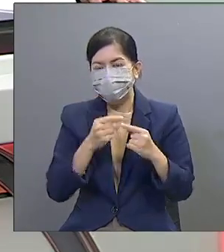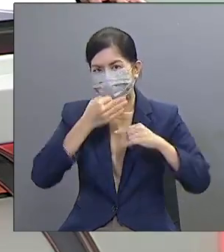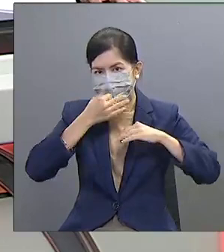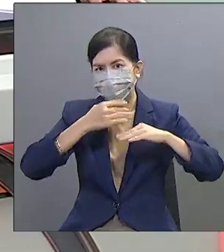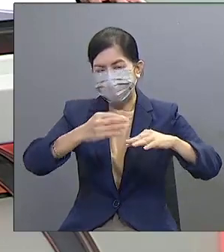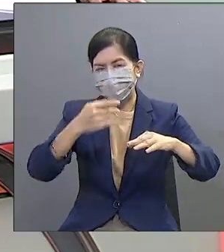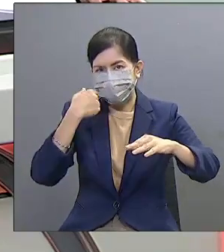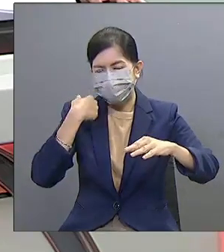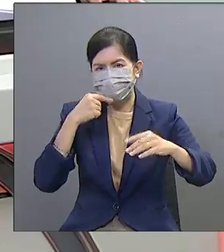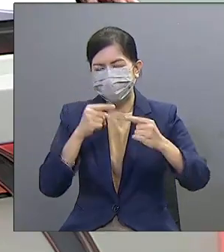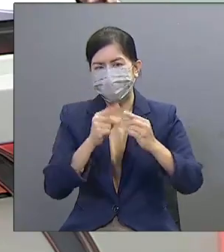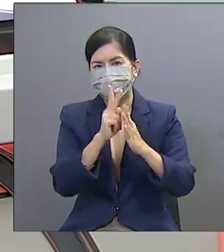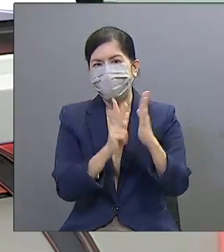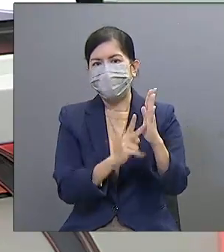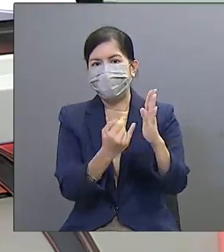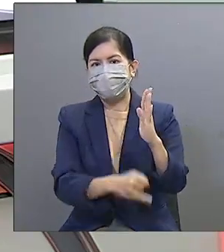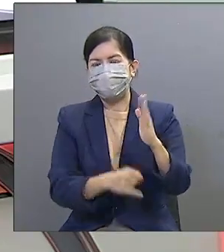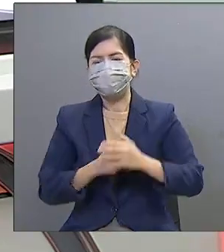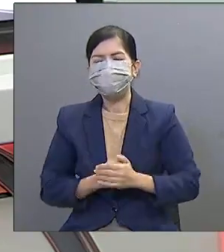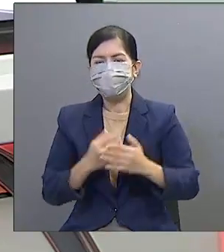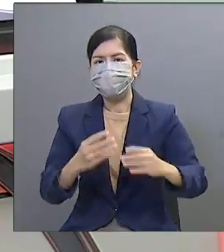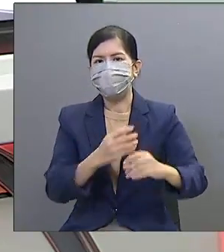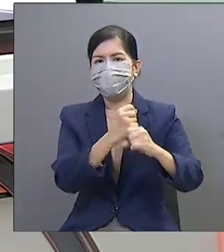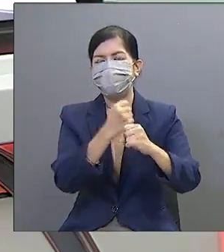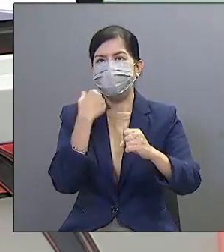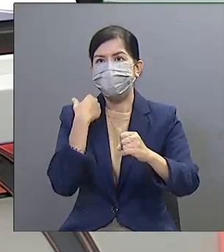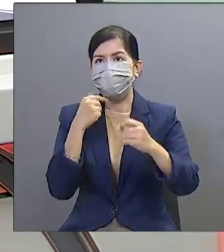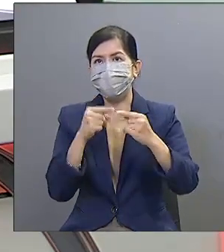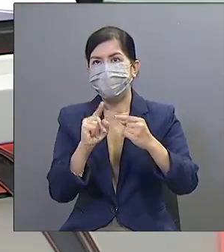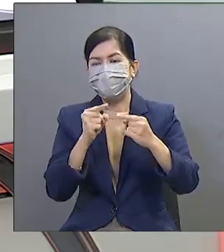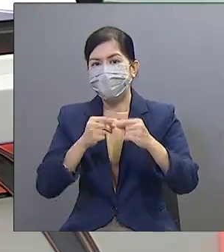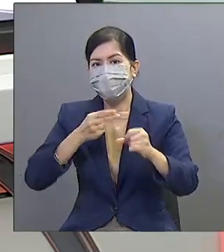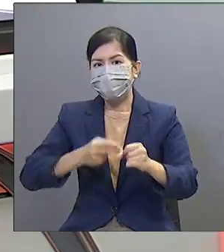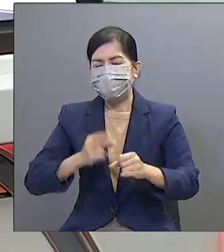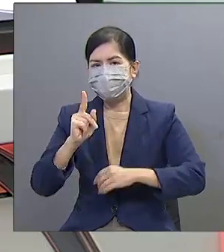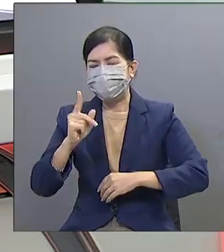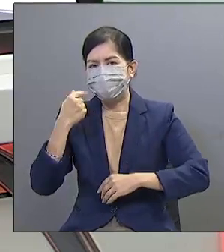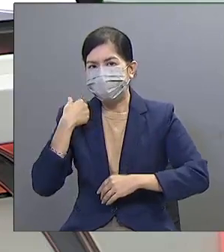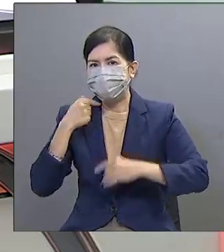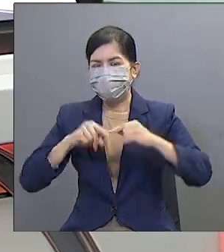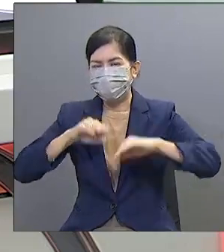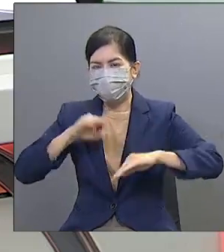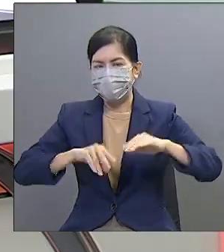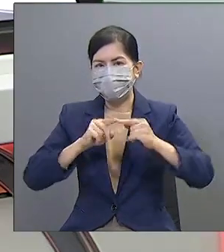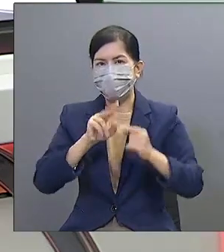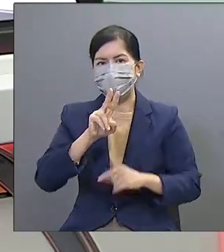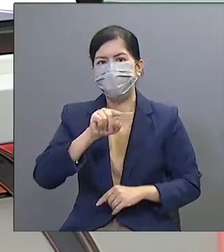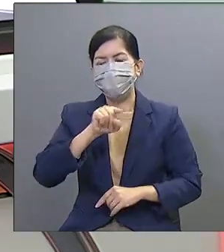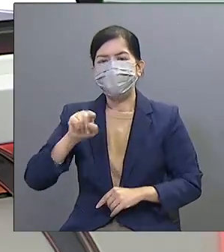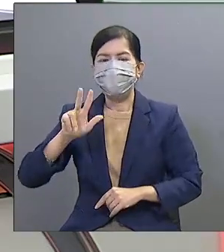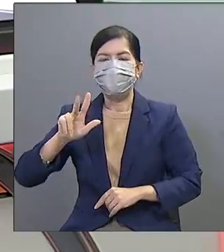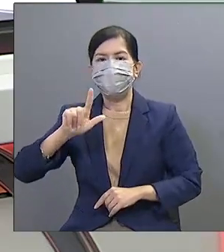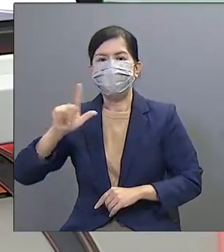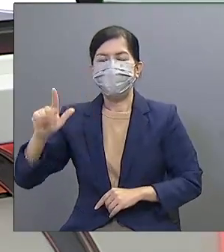ายค่ะมีการสรุปข้อมูลบอกว่าพบการลักลอบเติมน้ำมันเขียวแล้วกว่า 2-3 ล้านลิตรรัฐสูญเสียราย